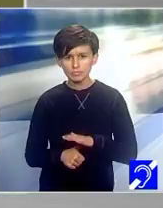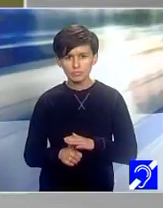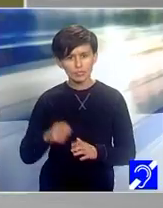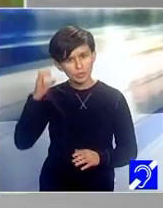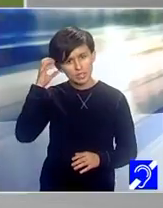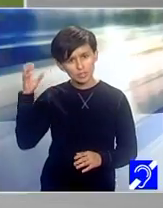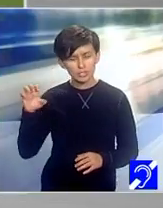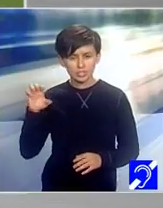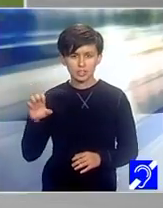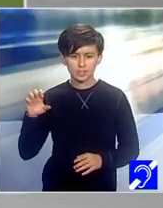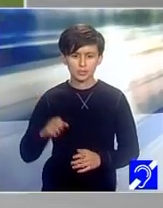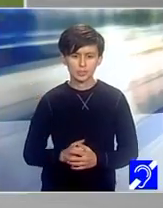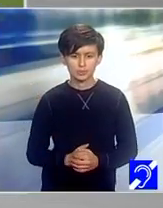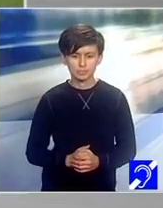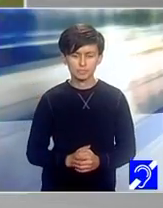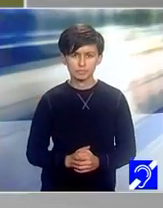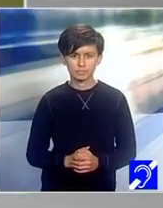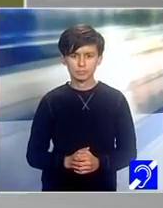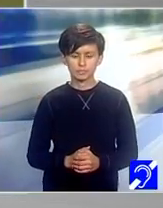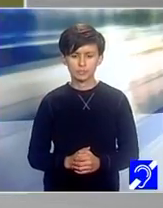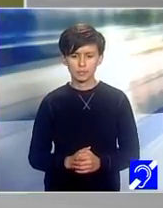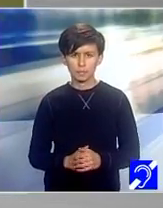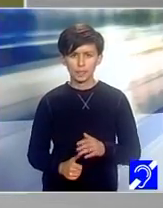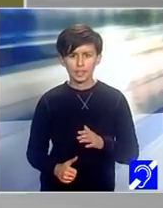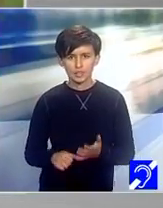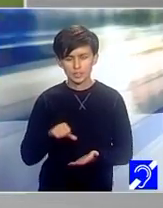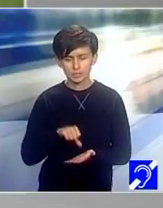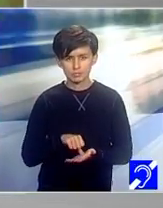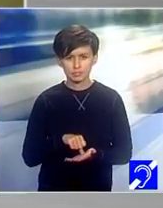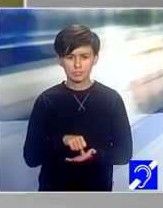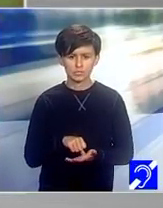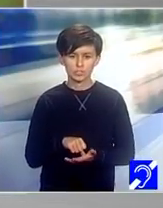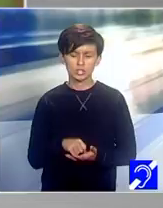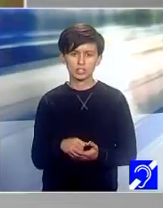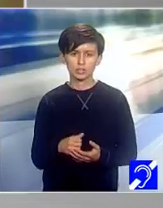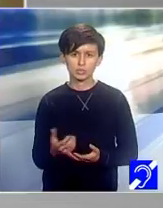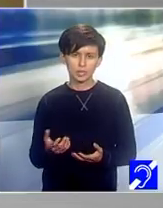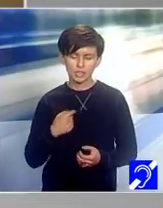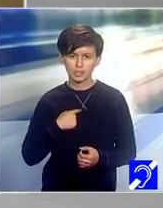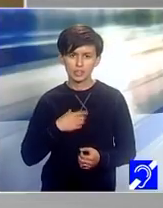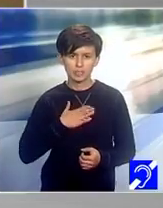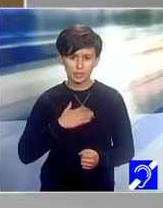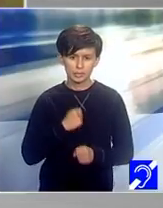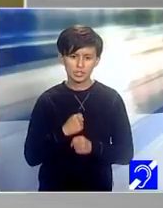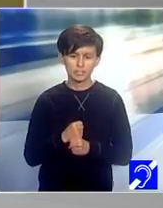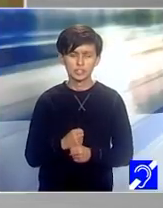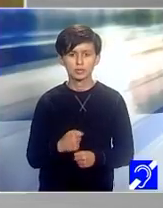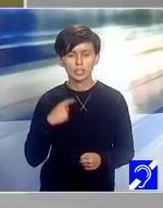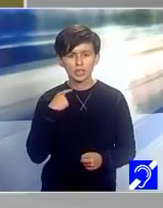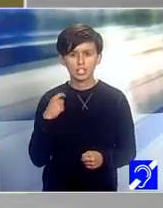Artă Contemporană, care vrem să-l facem în trei locații din Cluj. Una din locații este cea a Gării Mici, în care vrem să o transformăm și să o